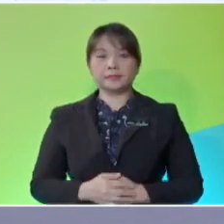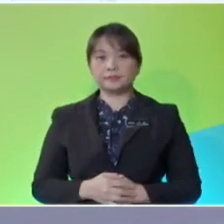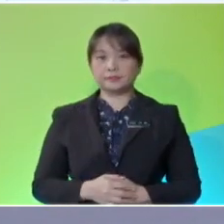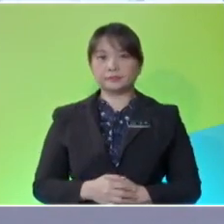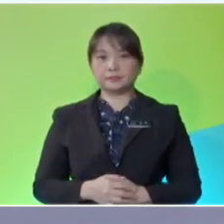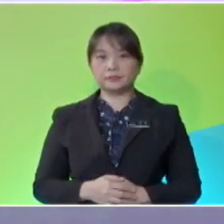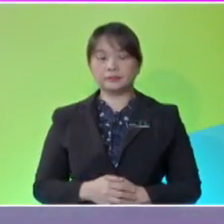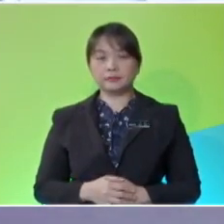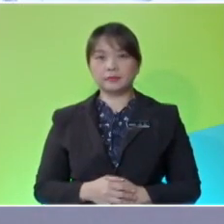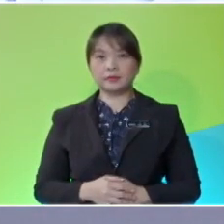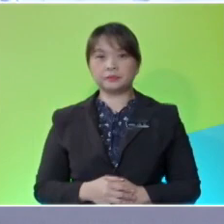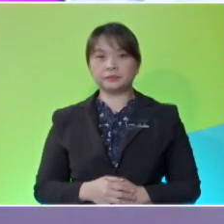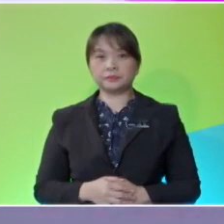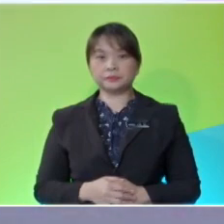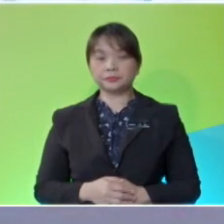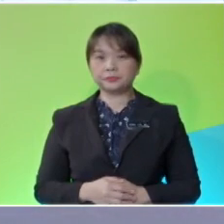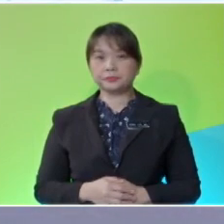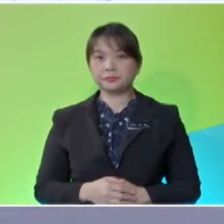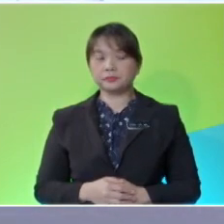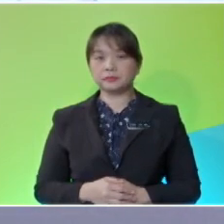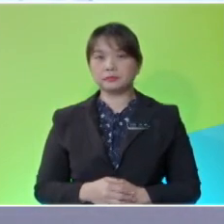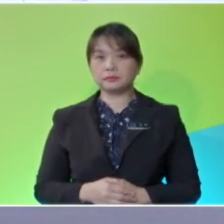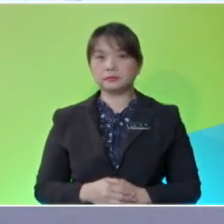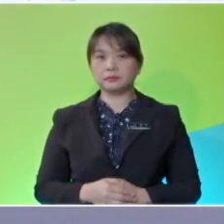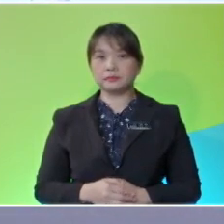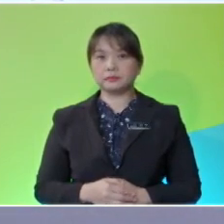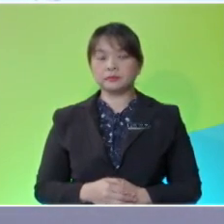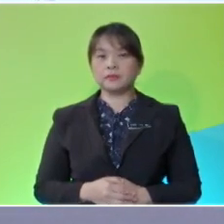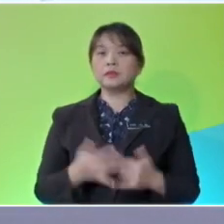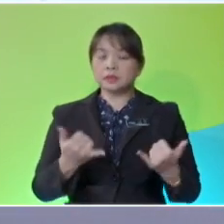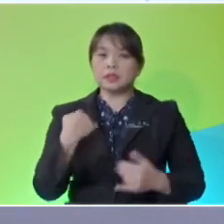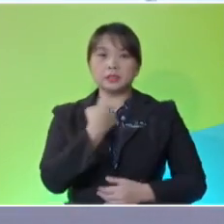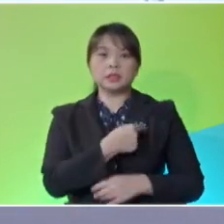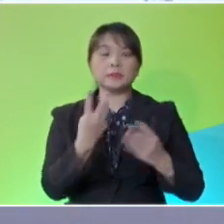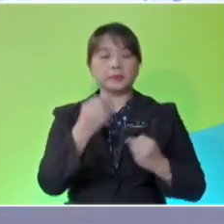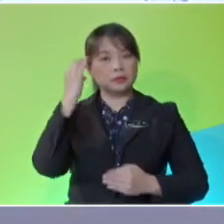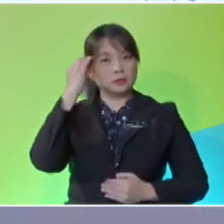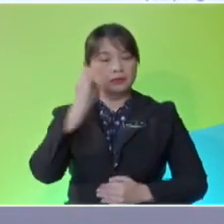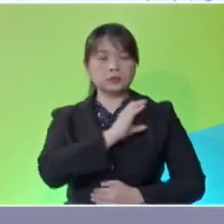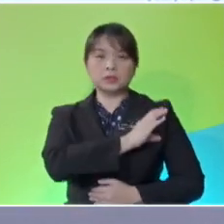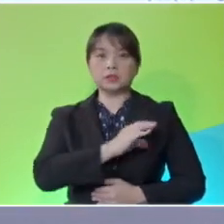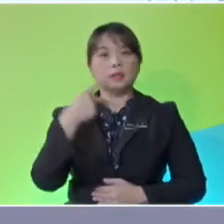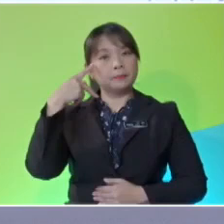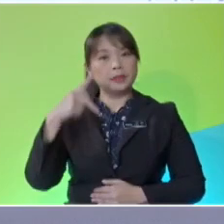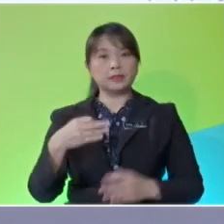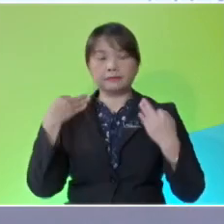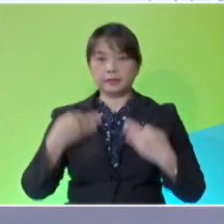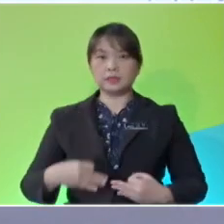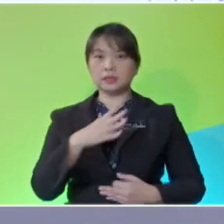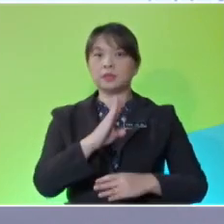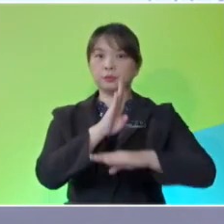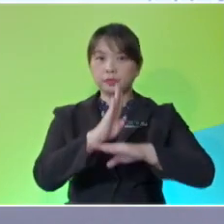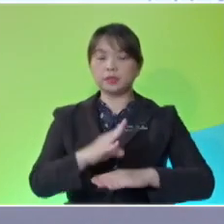topografi Panda ngebaret physical dan budaya di zaman ini kita tidak tahu pula ciri-ciri untuk pandang dan fisika dan budaya ini